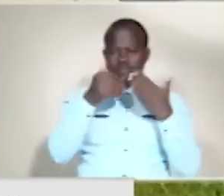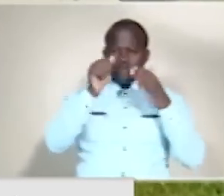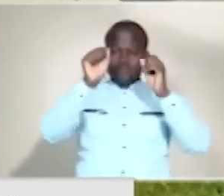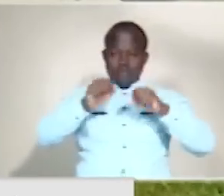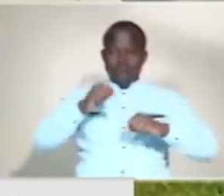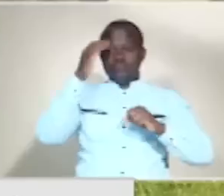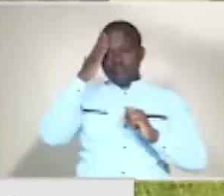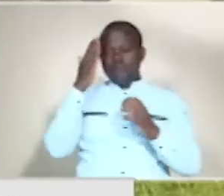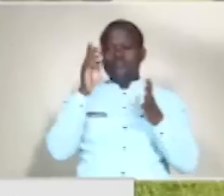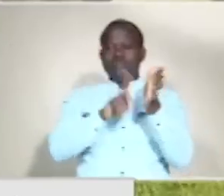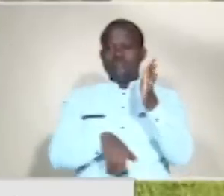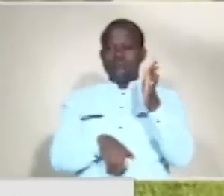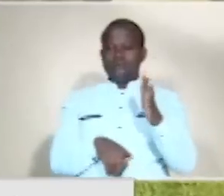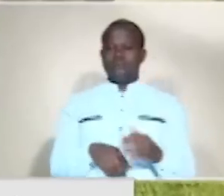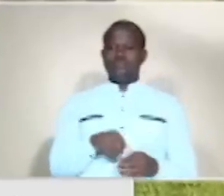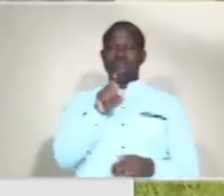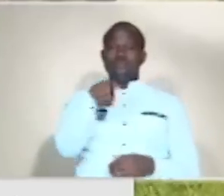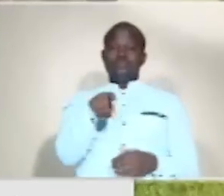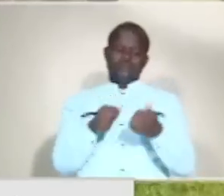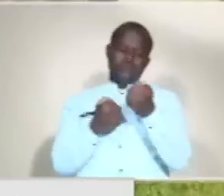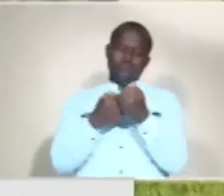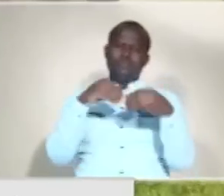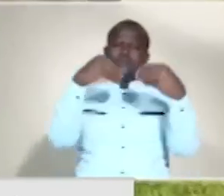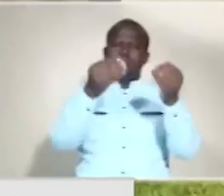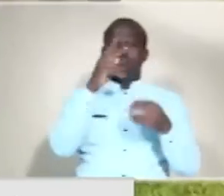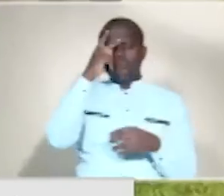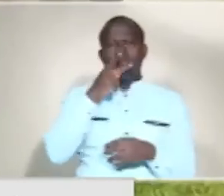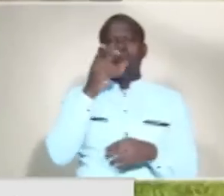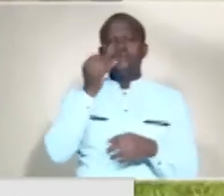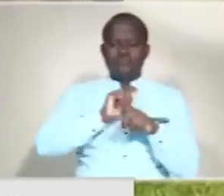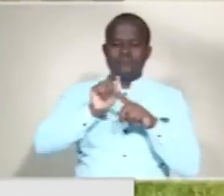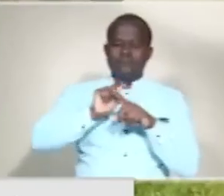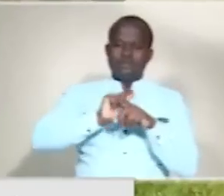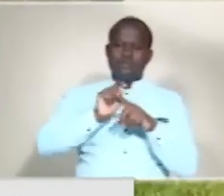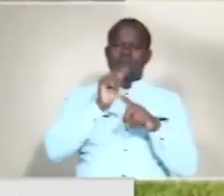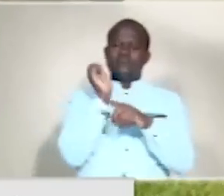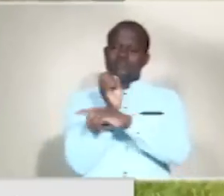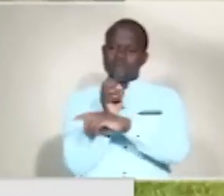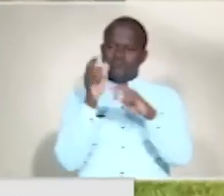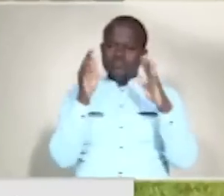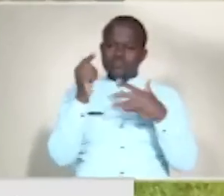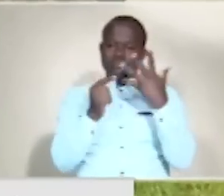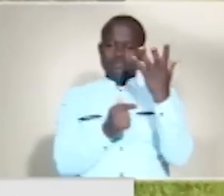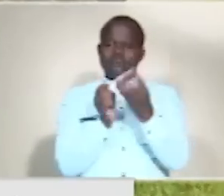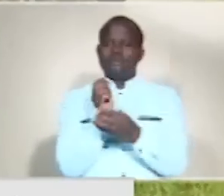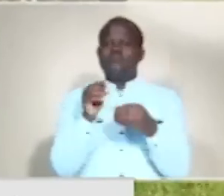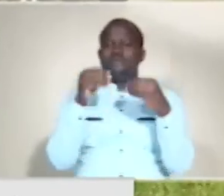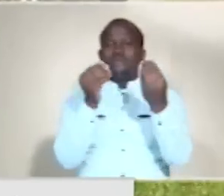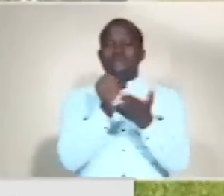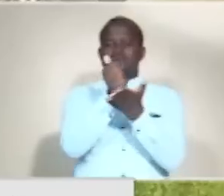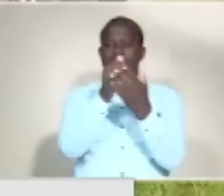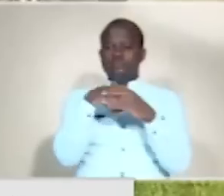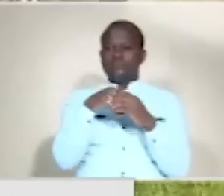babashe kumenya ibyo ari byo bakareba ubufasha bwagenerwa abo babyeyi niba ari amahugurwa niba ari counseling ibintu byo kubagira inama no kubafasha